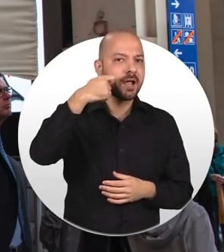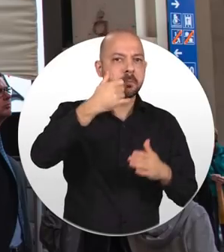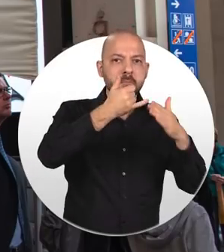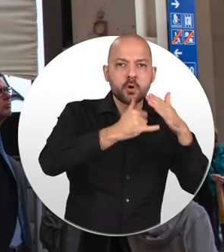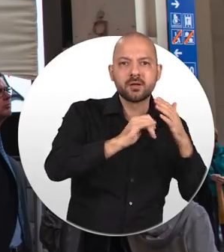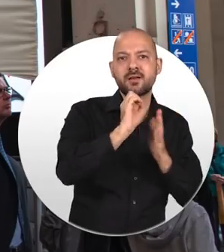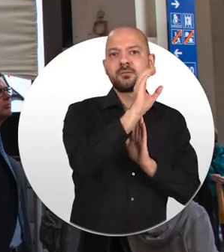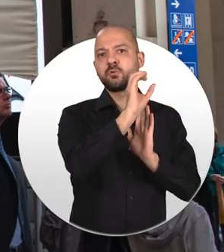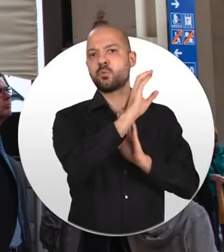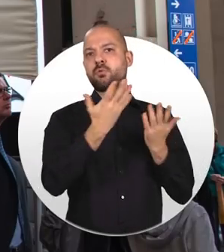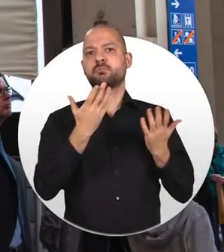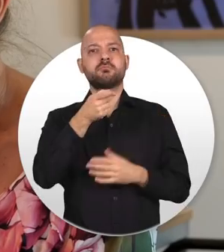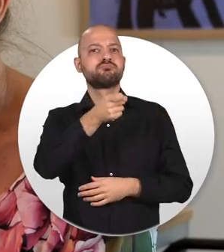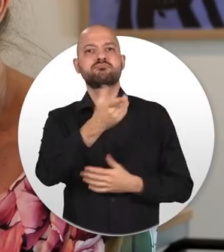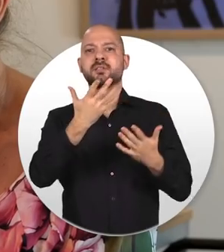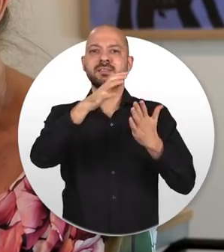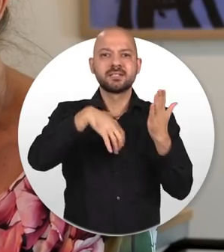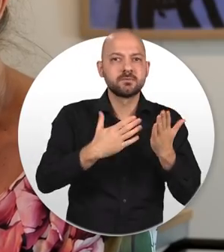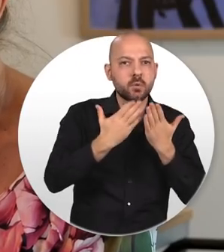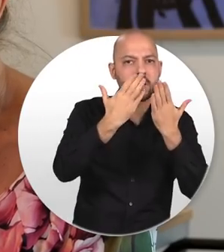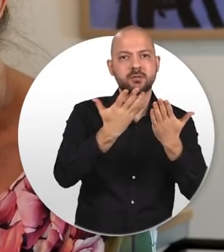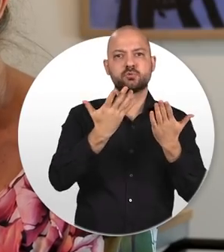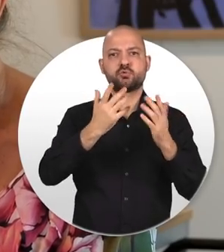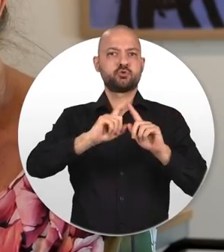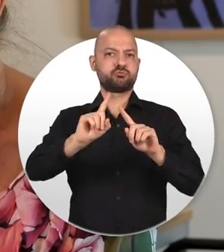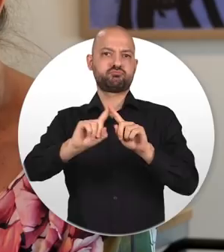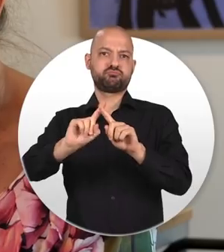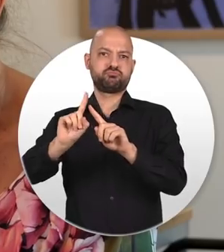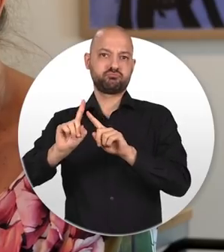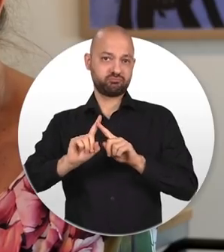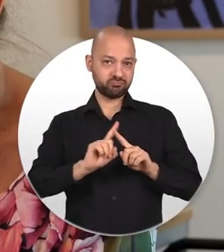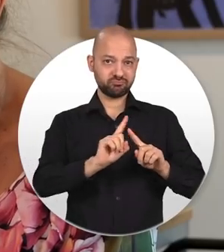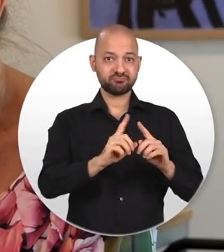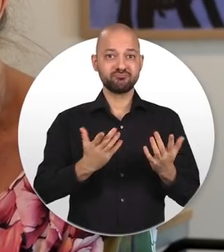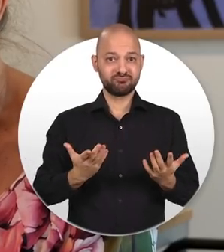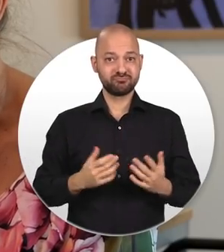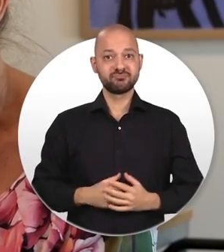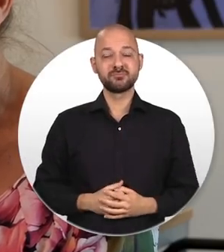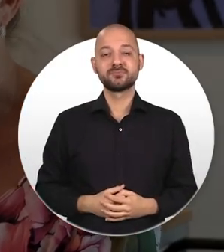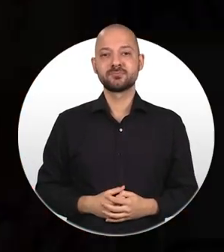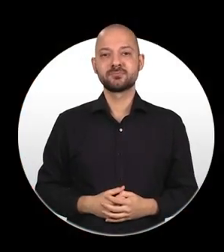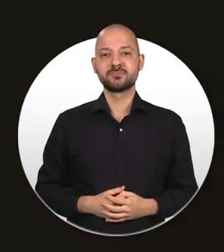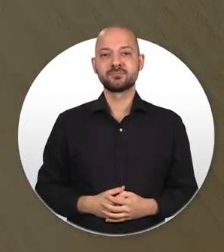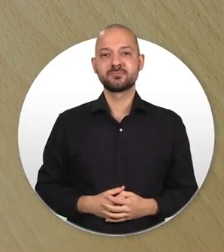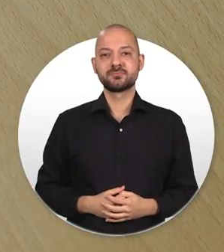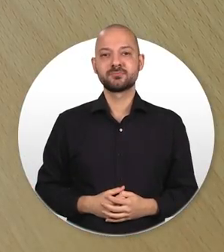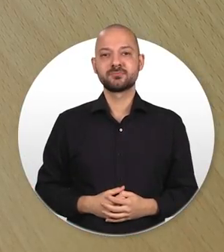Beispiel Informationsstände, Projektionen von Filmen, Verlesung von Texten und so weiter.